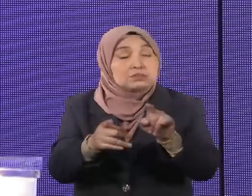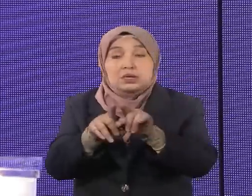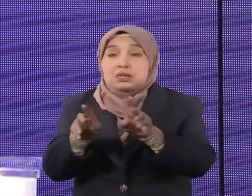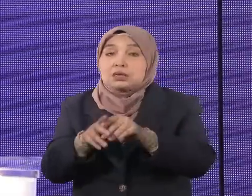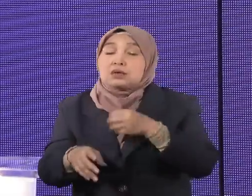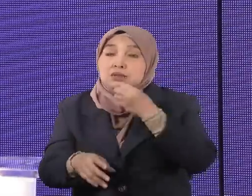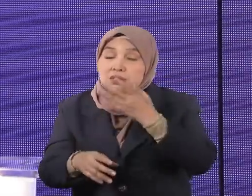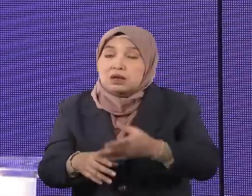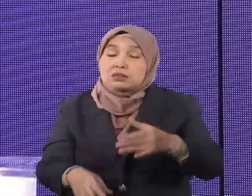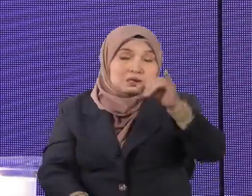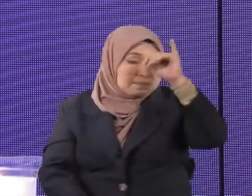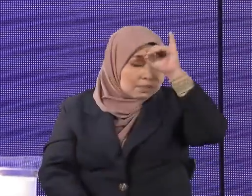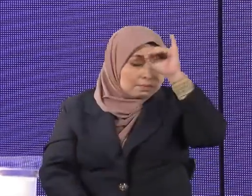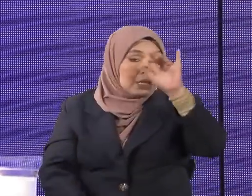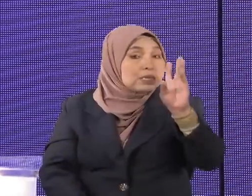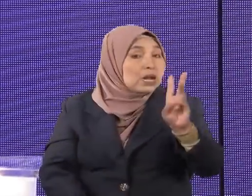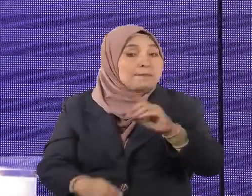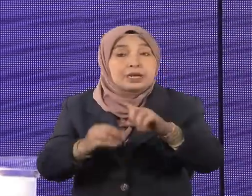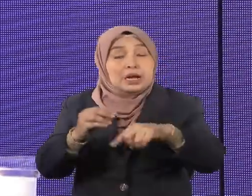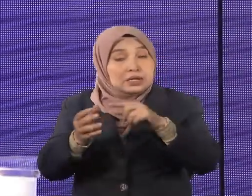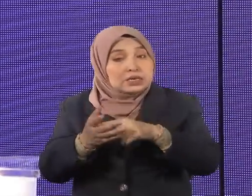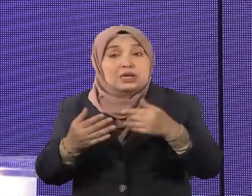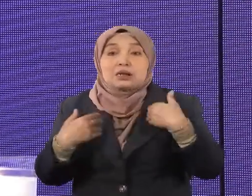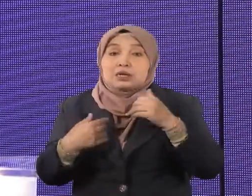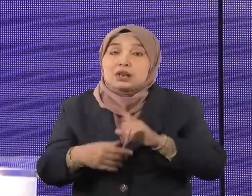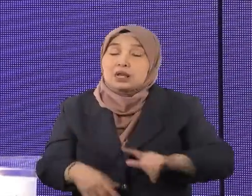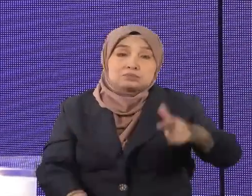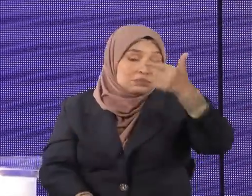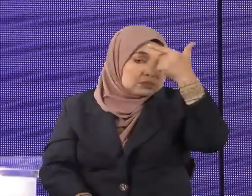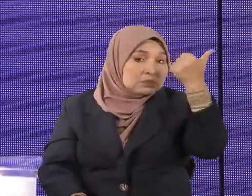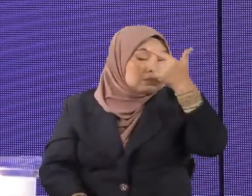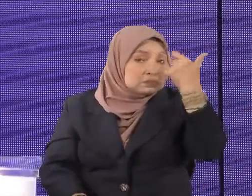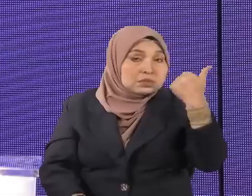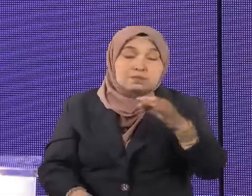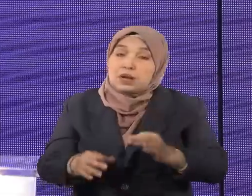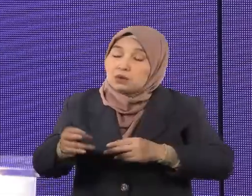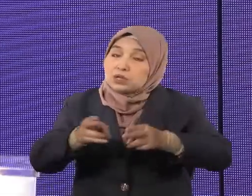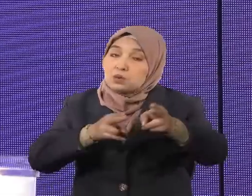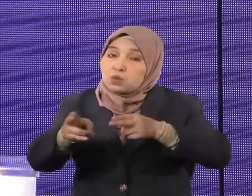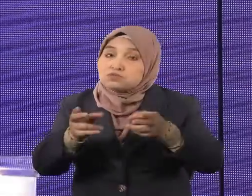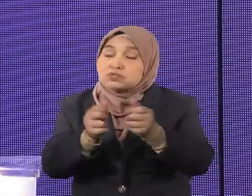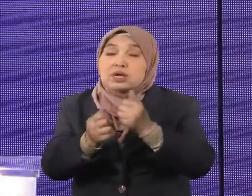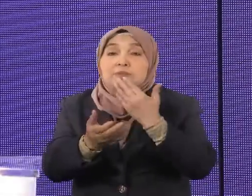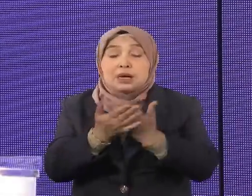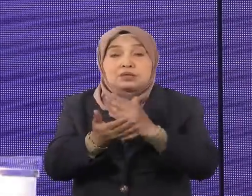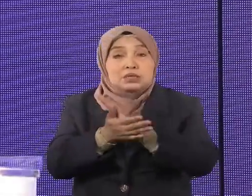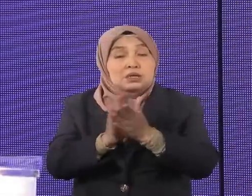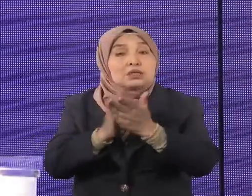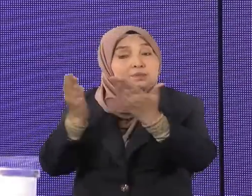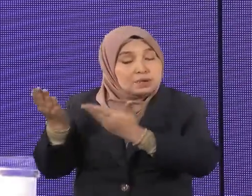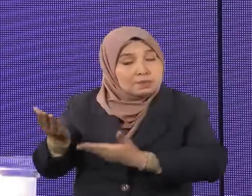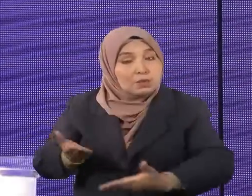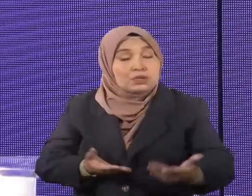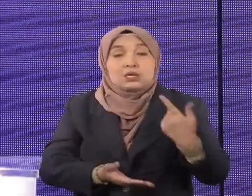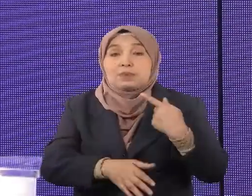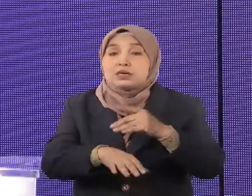Imam Nablusi. 6 perkara ini adalah faktor yang kalau diuruskan dengan baik, maka ia membawa kita ke